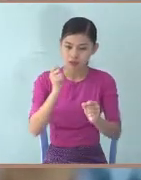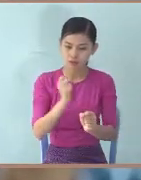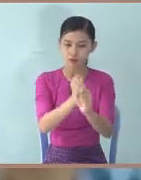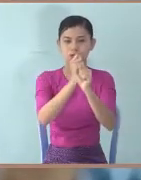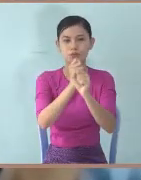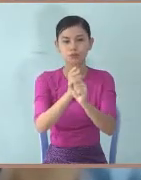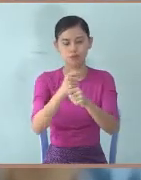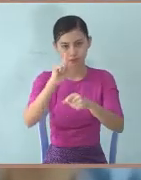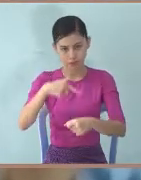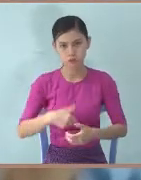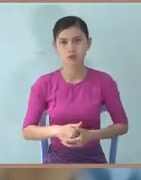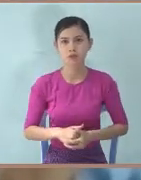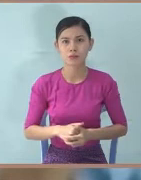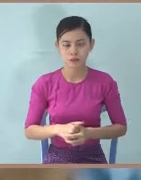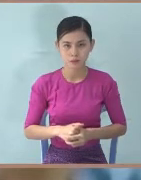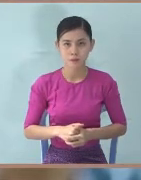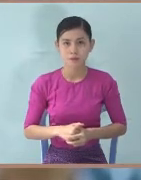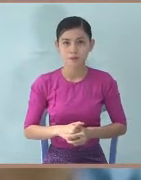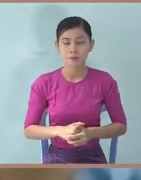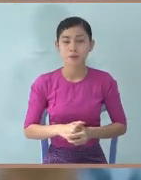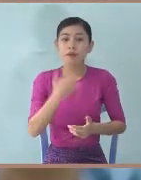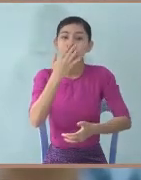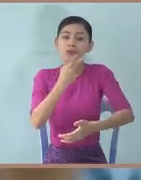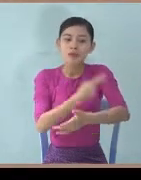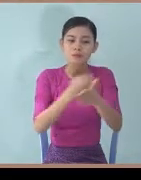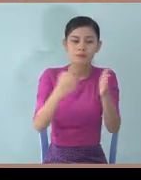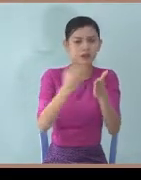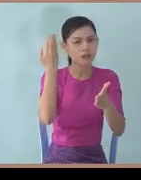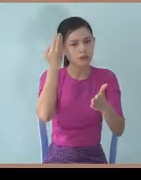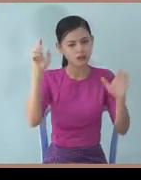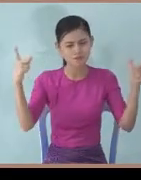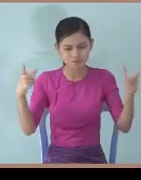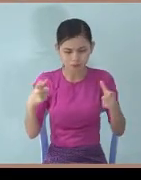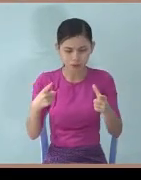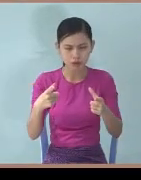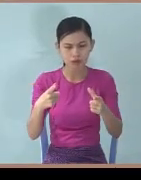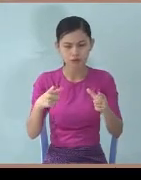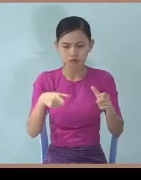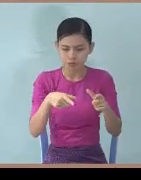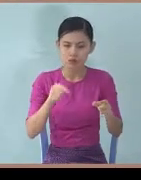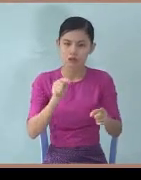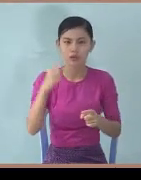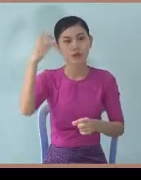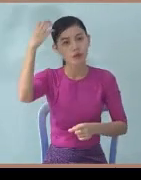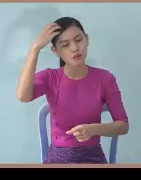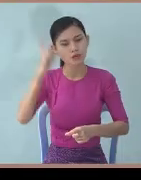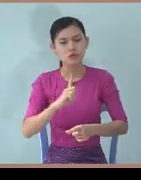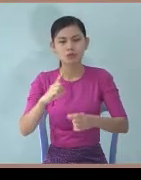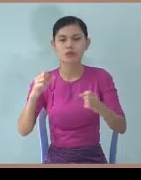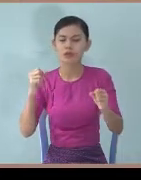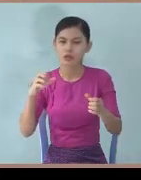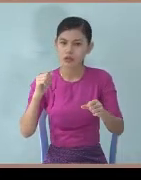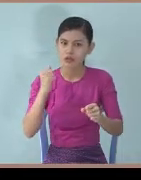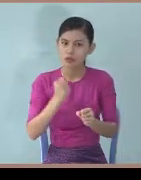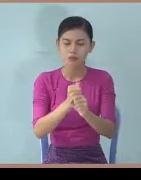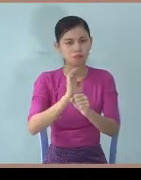က်ဒီနောက်ပြီးမွေးရစေဝါဆိုတာကလည်းအစိုးရတစ်ဖွဲ့တစ်ခုလေးနဲ့အဖွဲ့ကြီးတစ်ခုလေးနဲ့လုံလို့ရတာမဟုတ်ဘူး